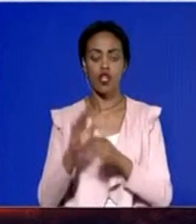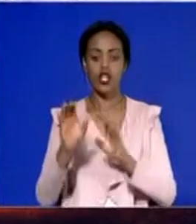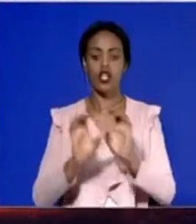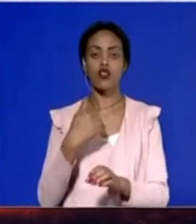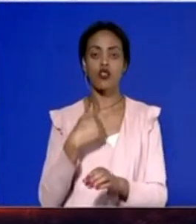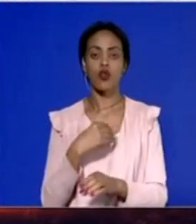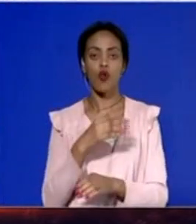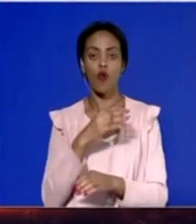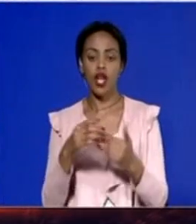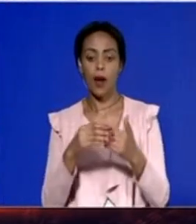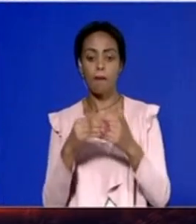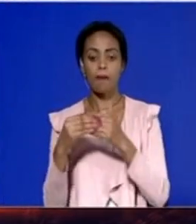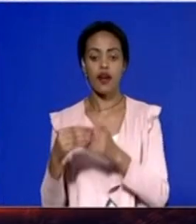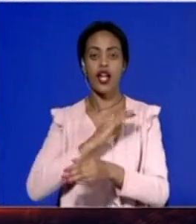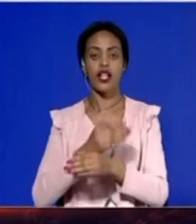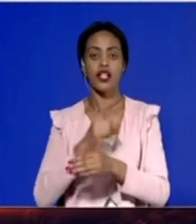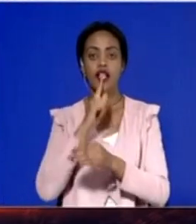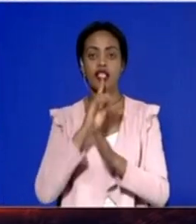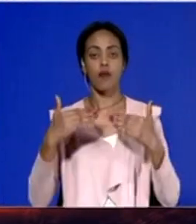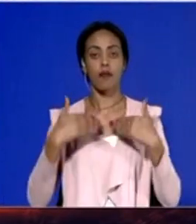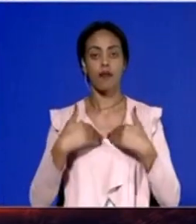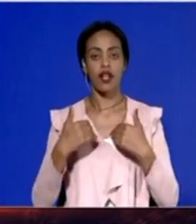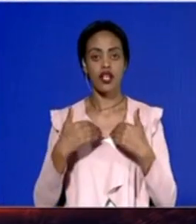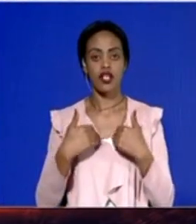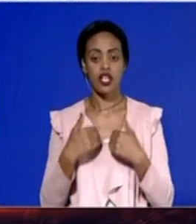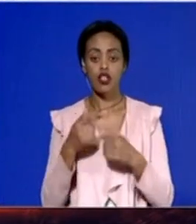ዘለኹምን ኣመራርሓ ሓይልታት ፀጥታን መናእሰይን እቲ